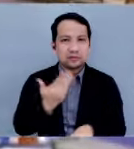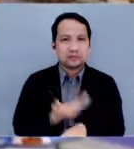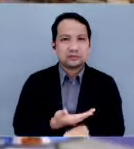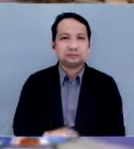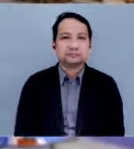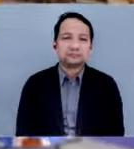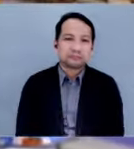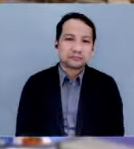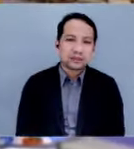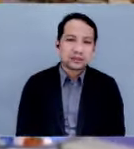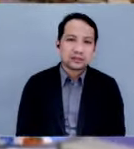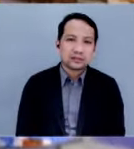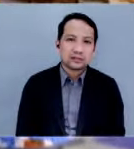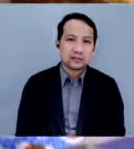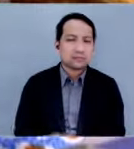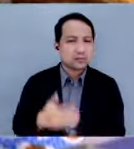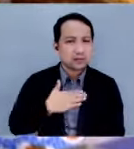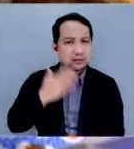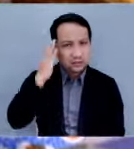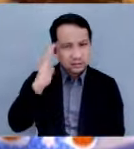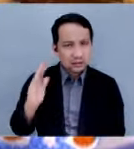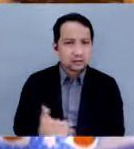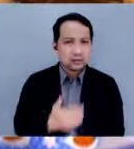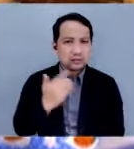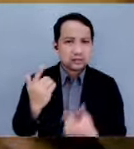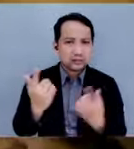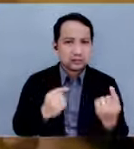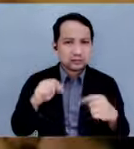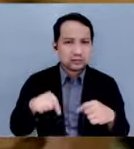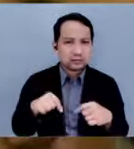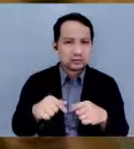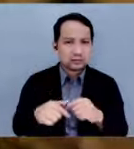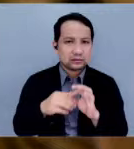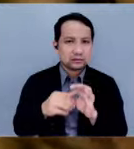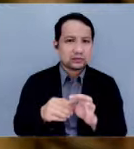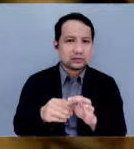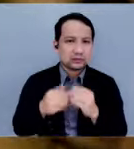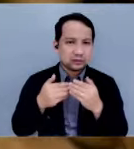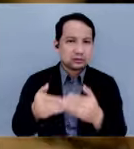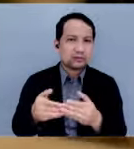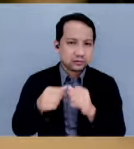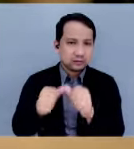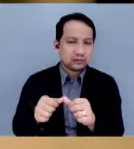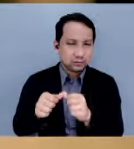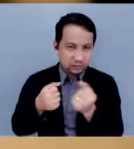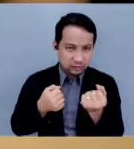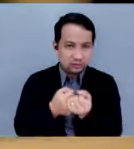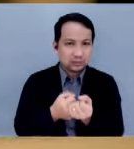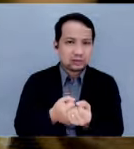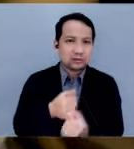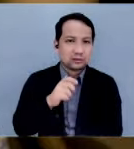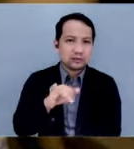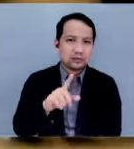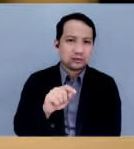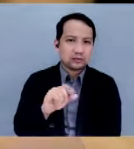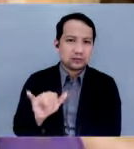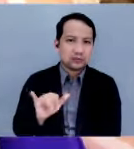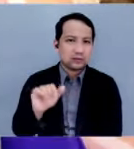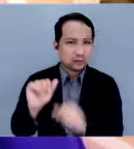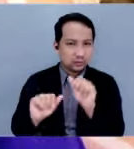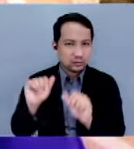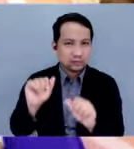Pero kahit alam nilang mahaba pa ang kailangan nilang tahakin, pursigido silang suportahan si Itoy. Yung assessment po sa kanya